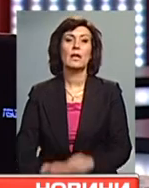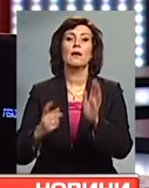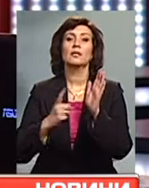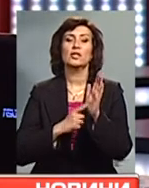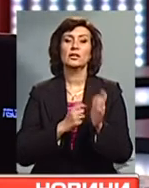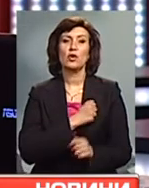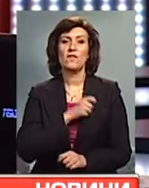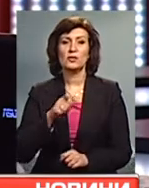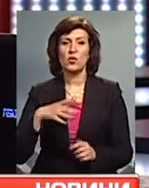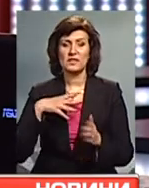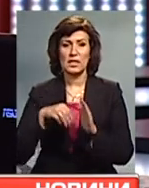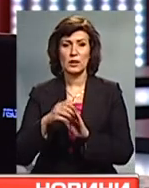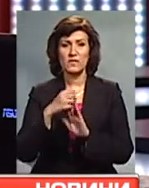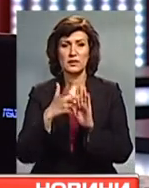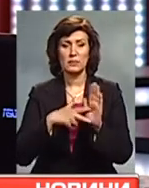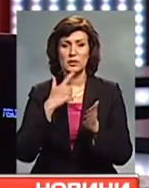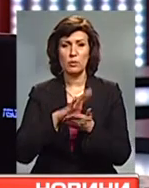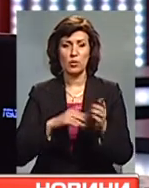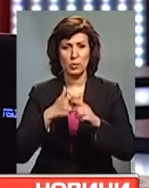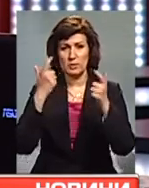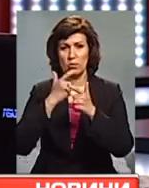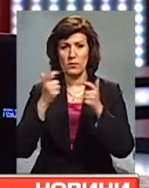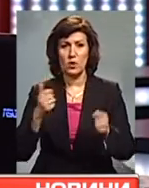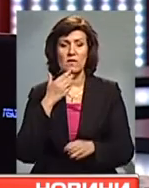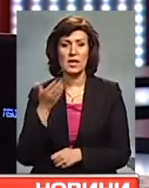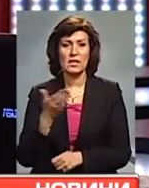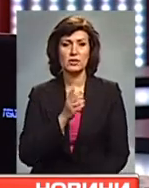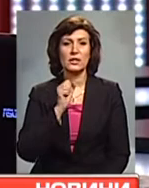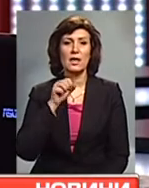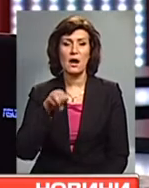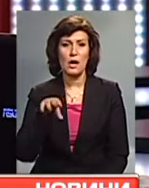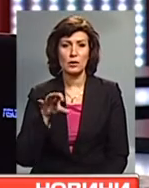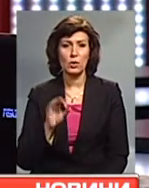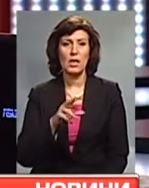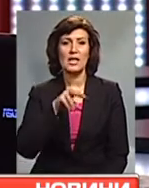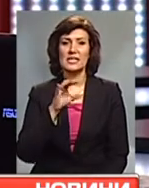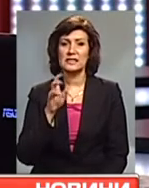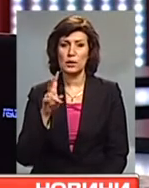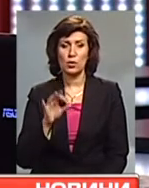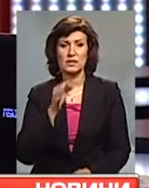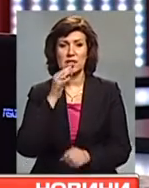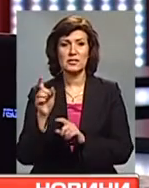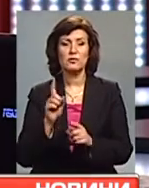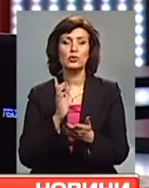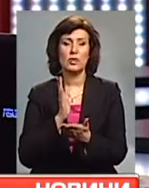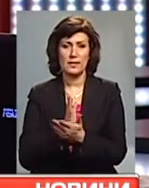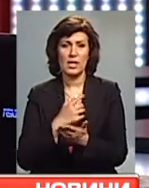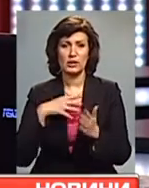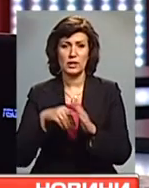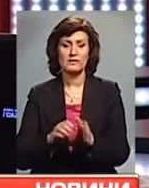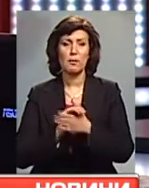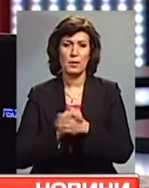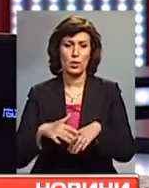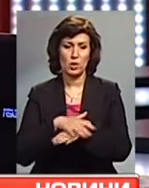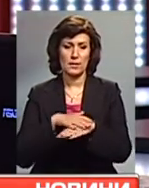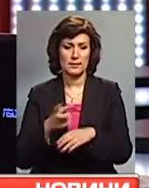Шестеро військових загинуло, 18 поранено. Про це повідомив речник антитерористичної операції Андрій Лисенко. Він сказав, що є жертви і серед